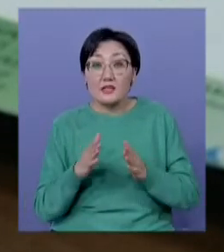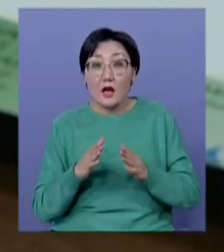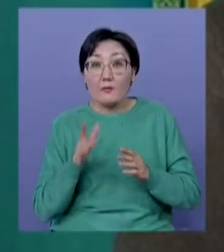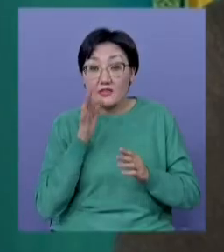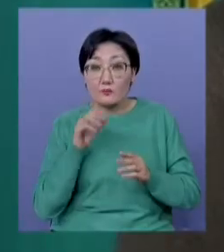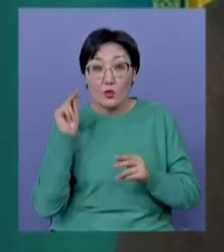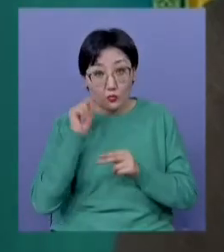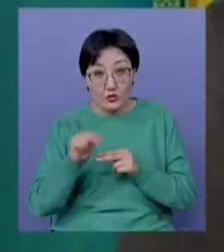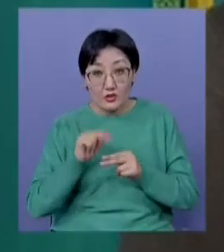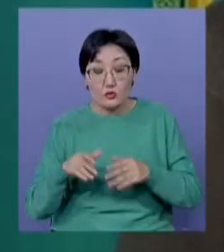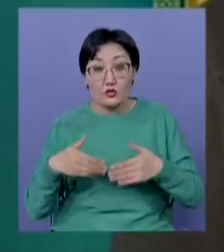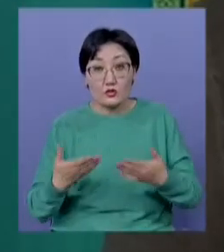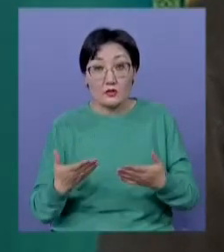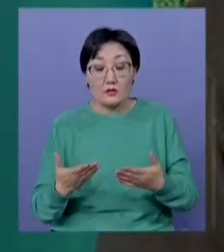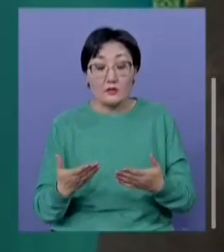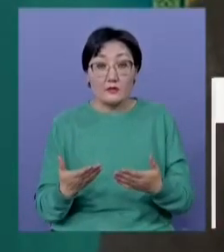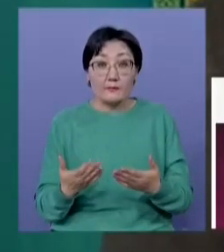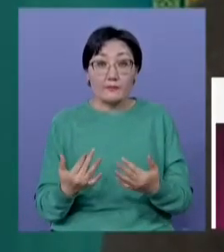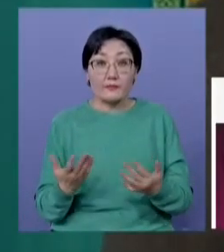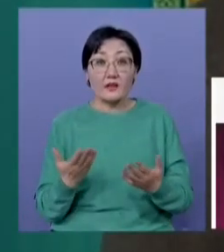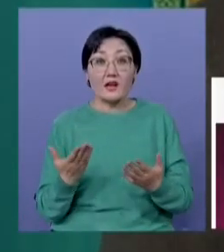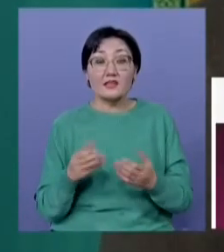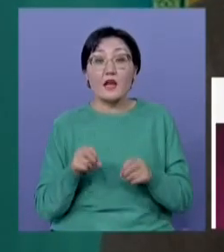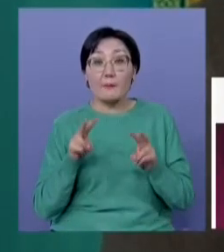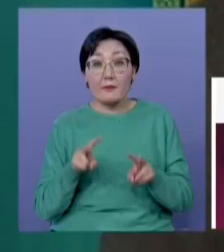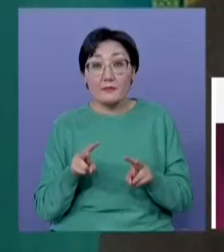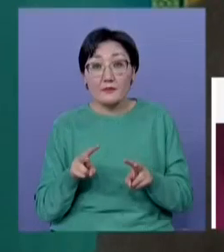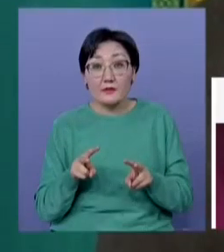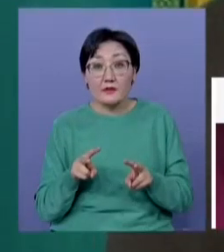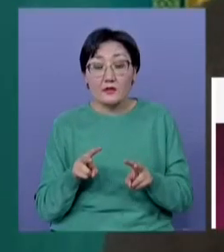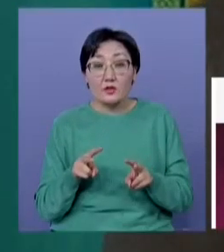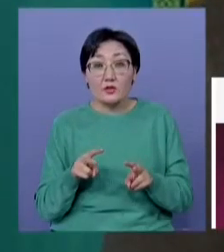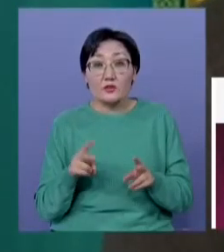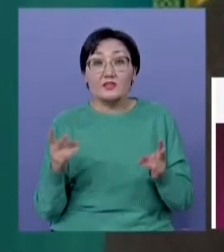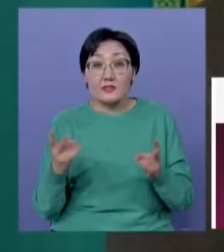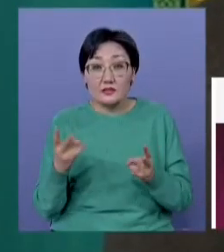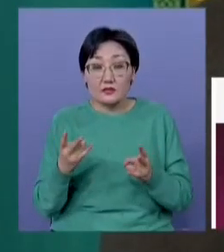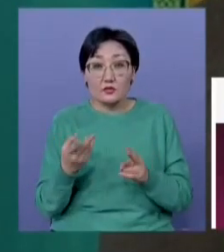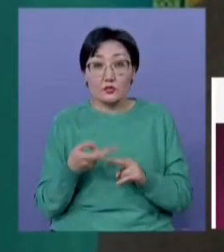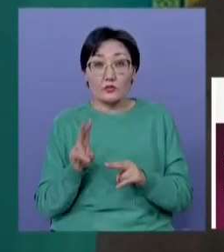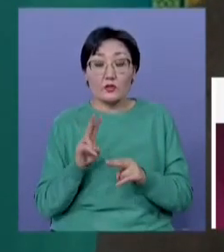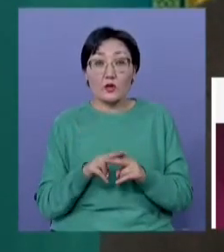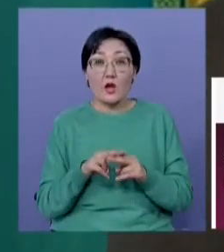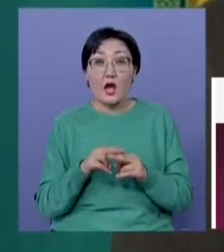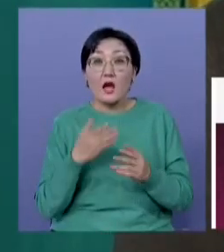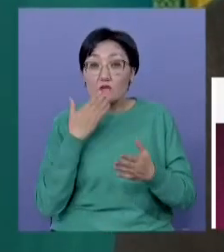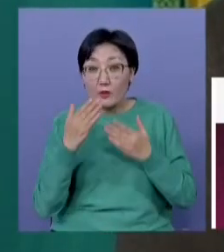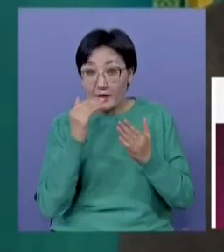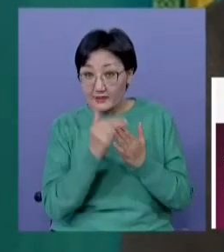ұсынды. Тұлға, қай мысалы, мамандыққа басым ие мысалы. Соған біз анкета